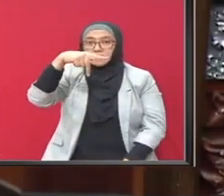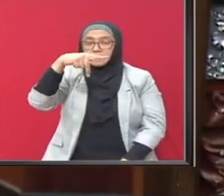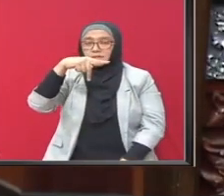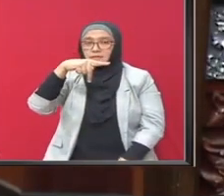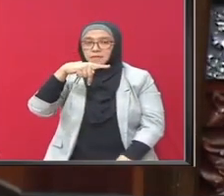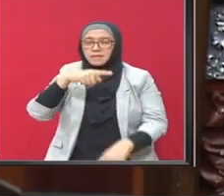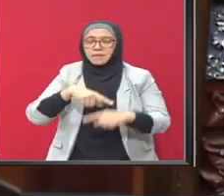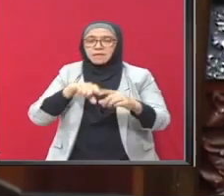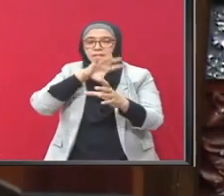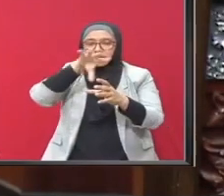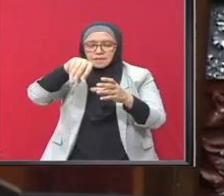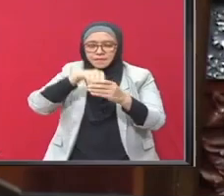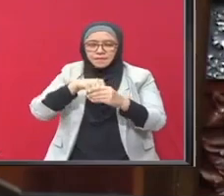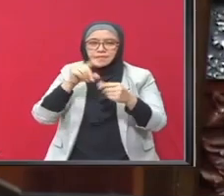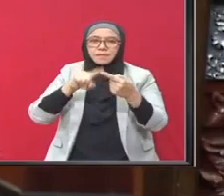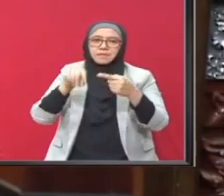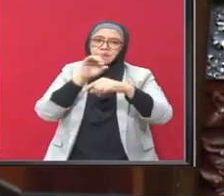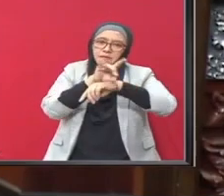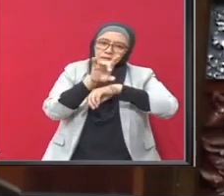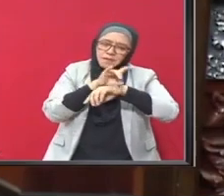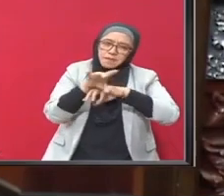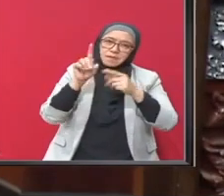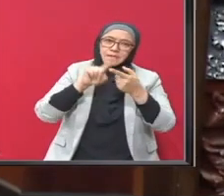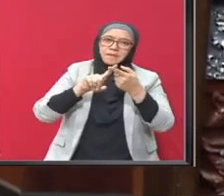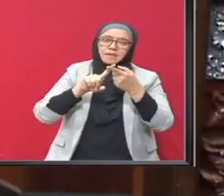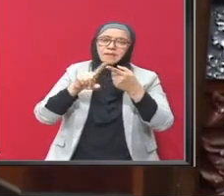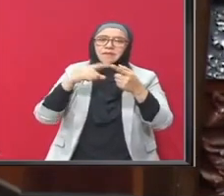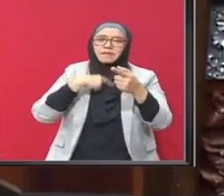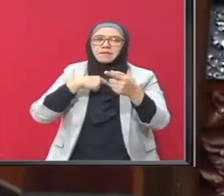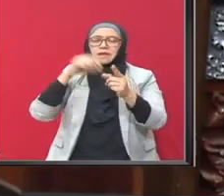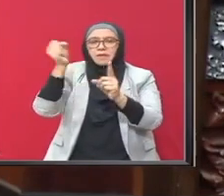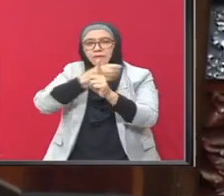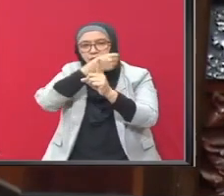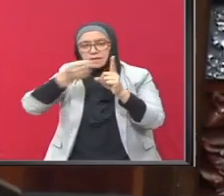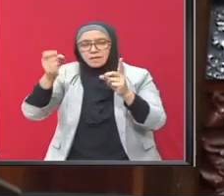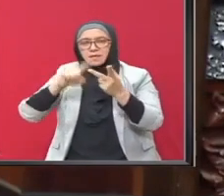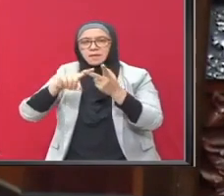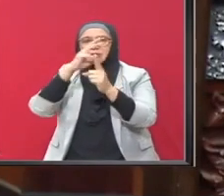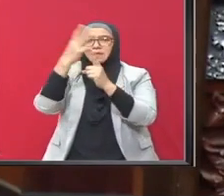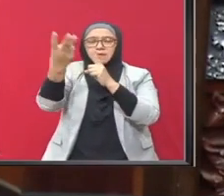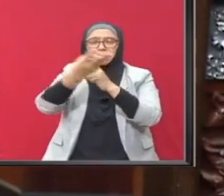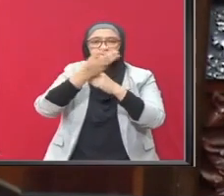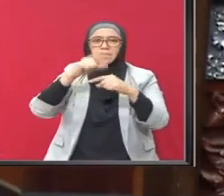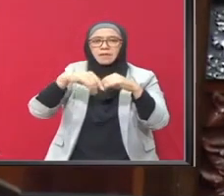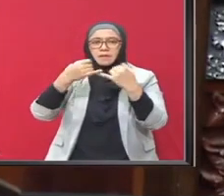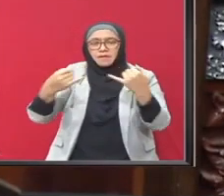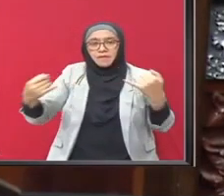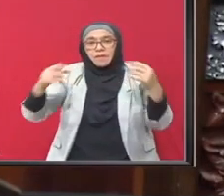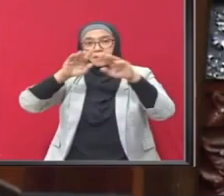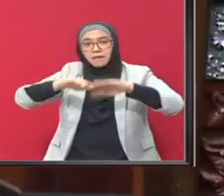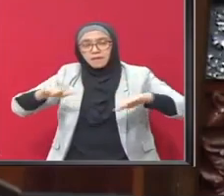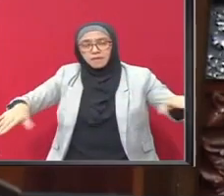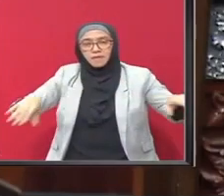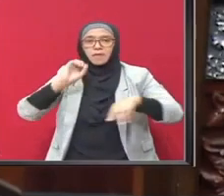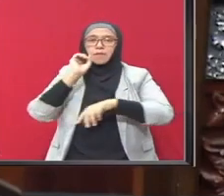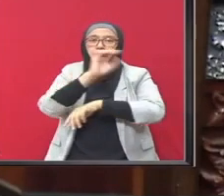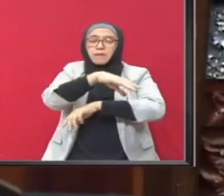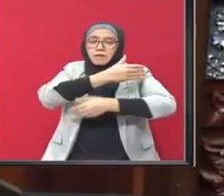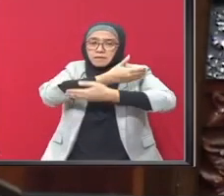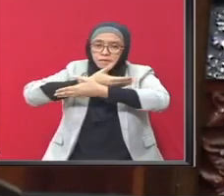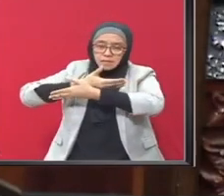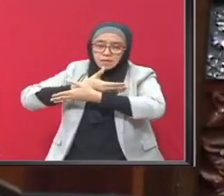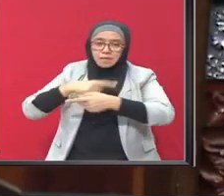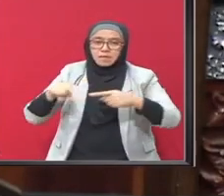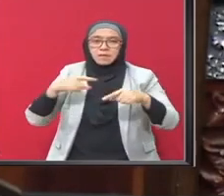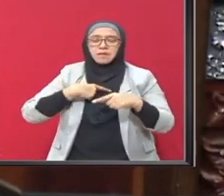berkaitan peneraan kaunseling gelandang perlindungan kebajikan tarian kanak-kanak pembuangan bayi peningkatan kesehatan